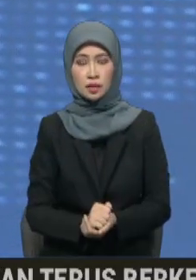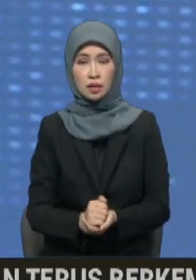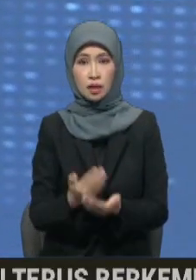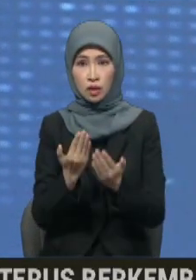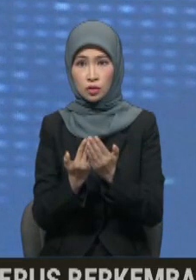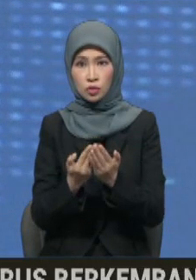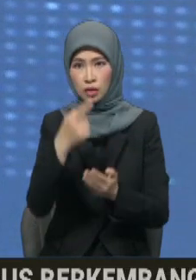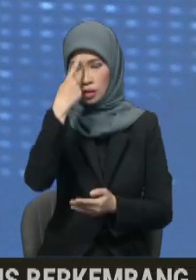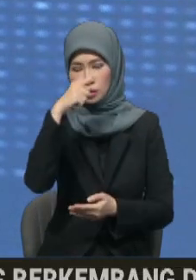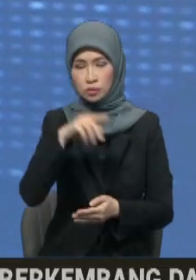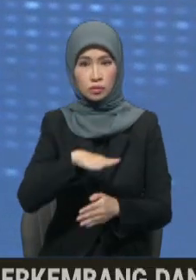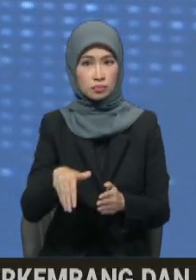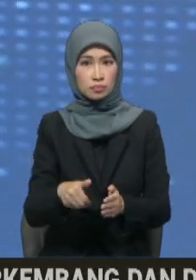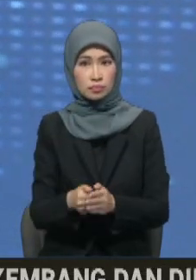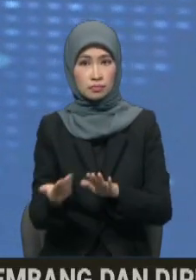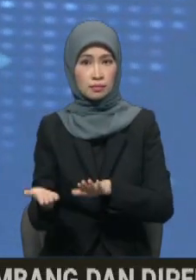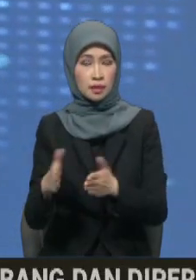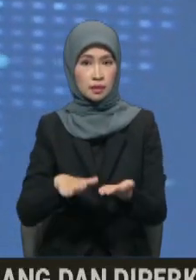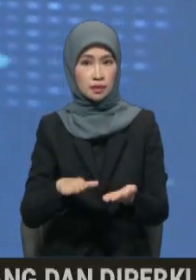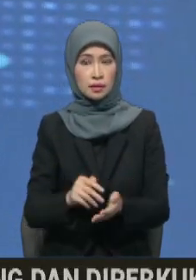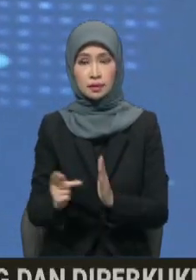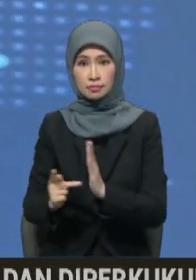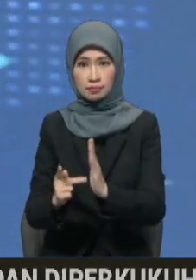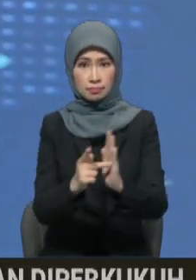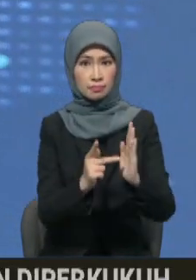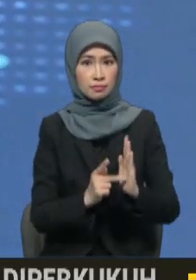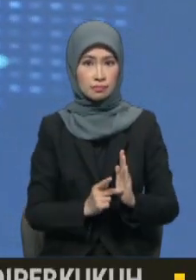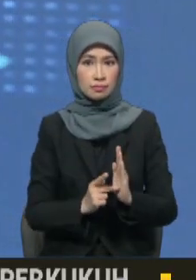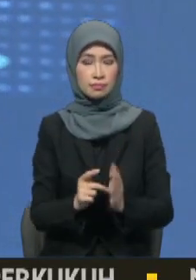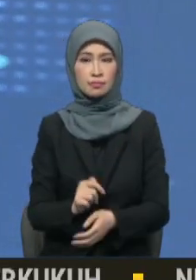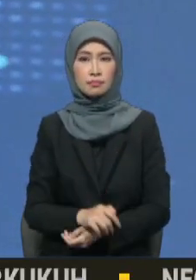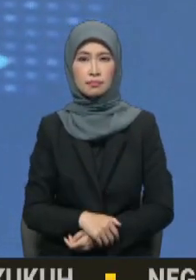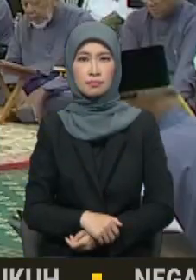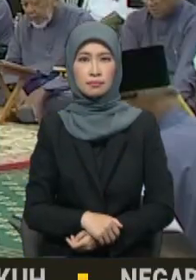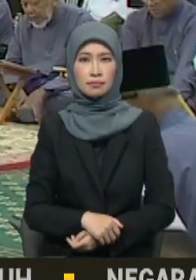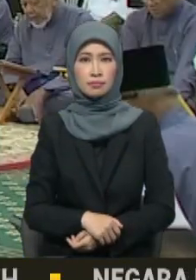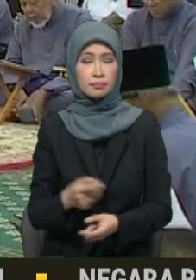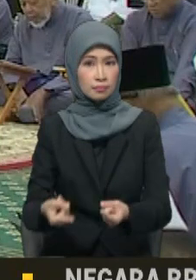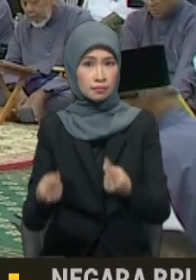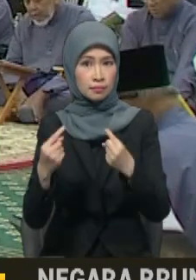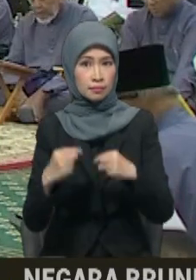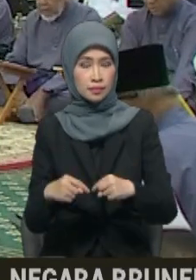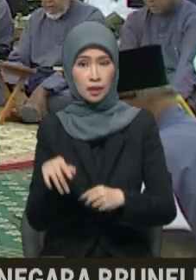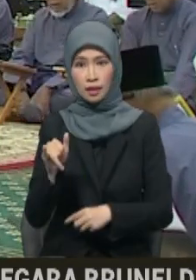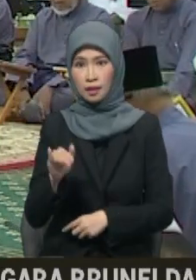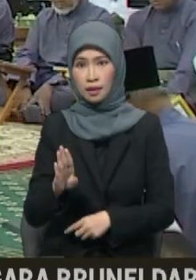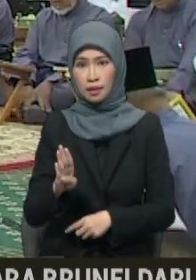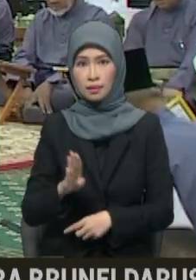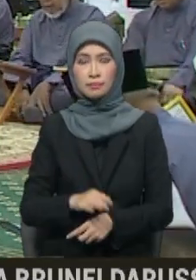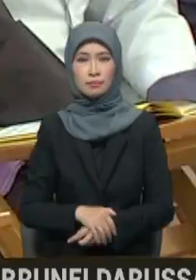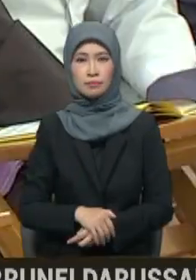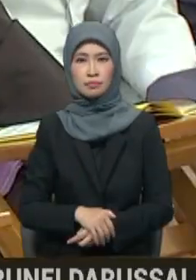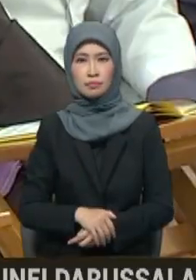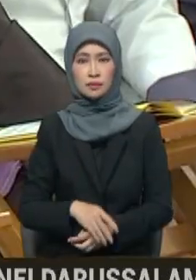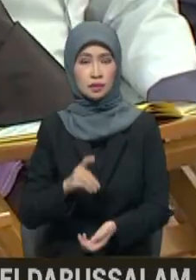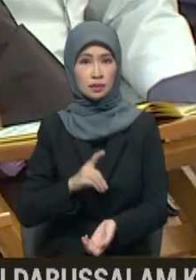sekampung Majlis berlangsung di masjid Kampung kilanas Jalan tutong hadir yang berhormat dat seri Setia Dr Aang